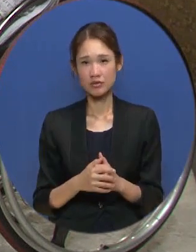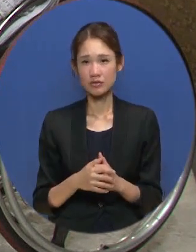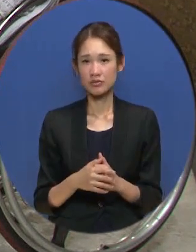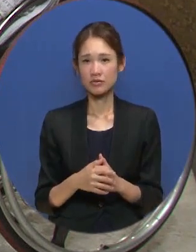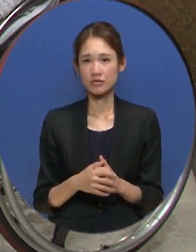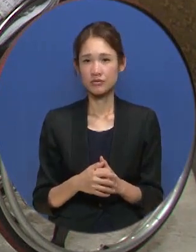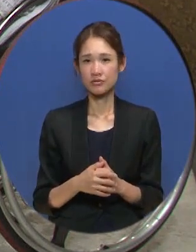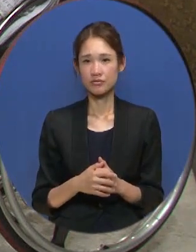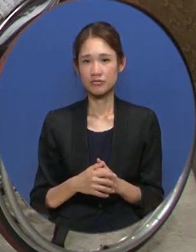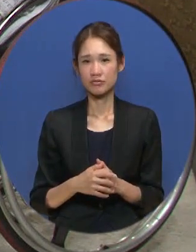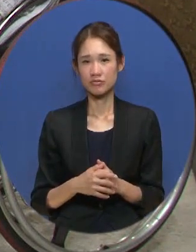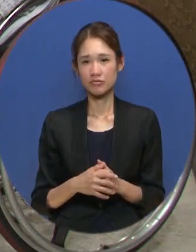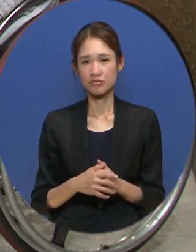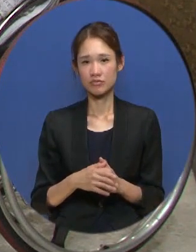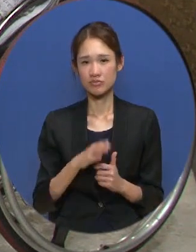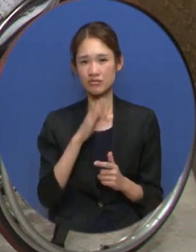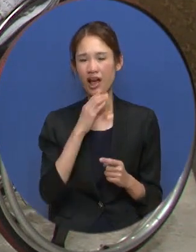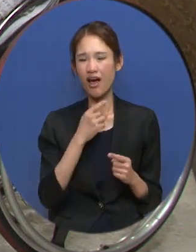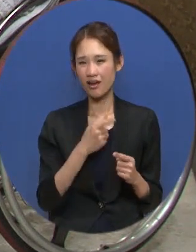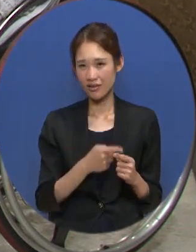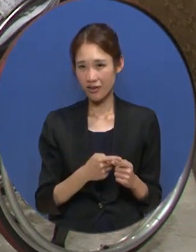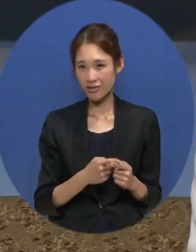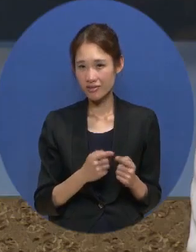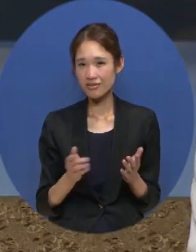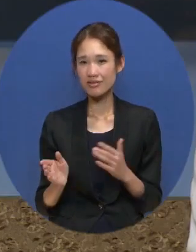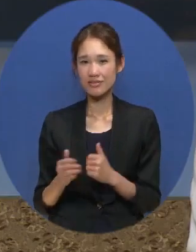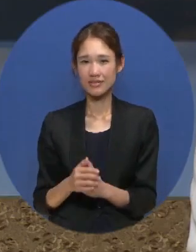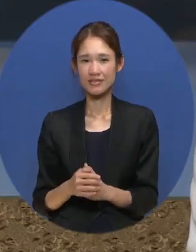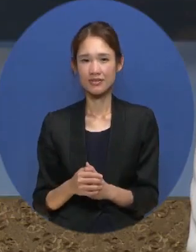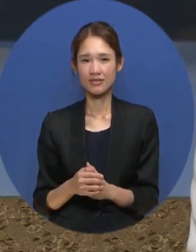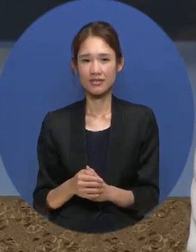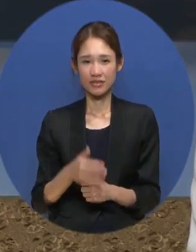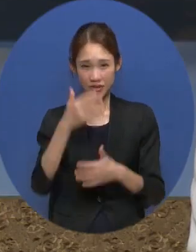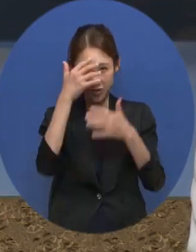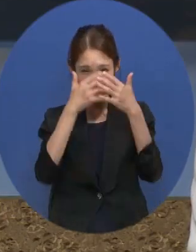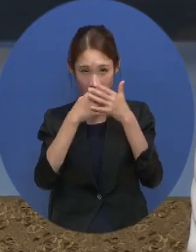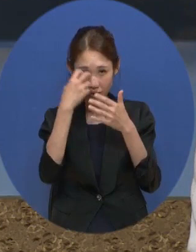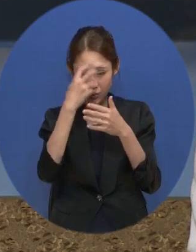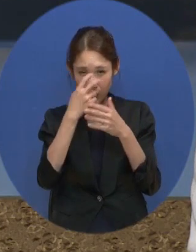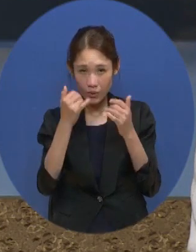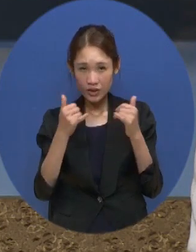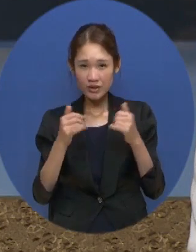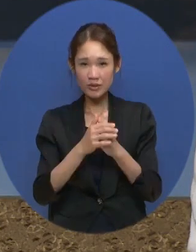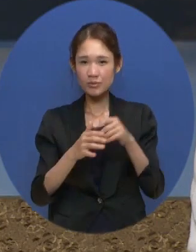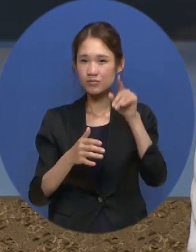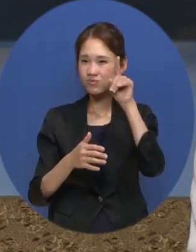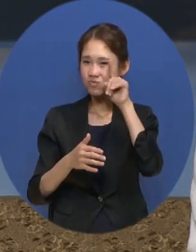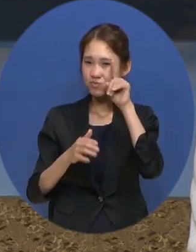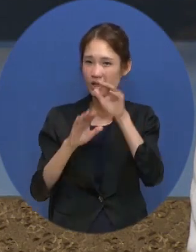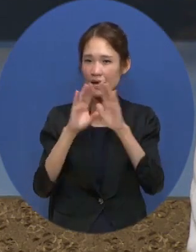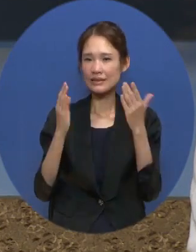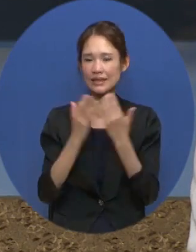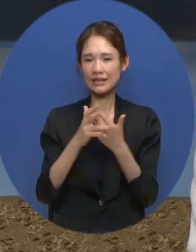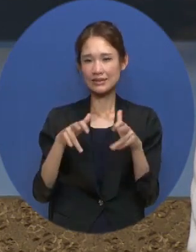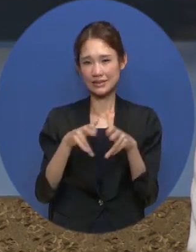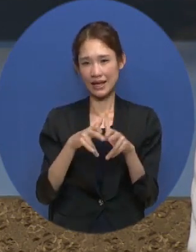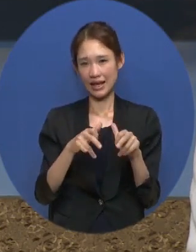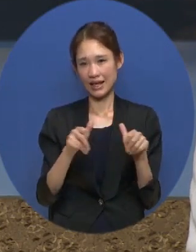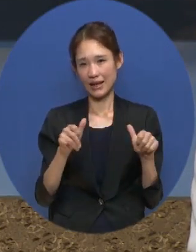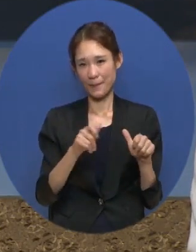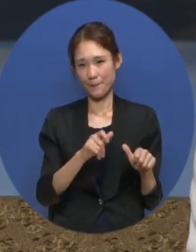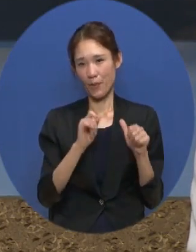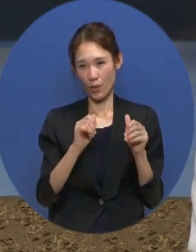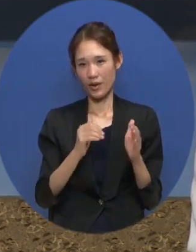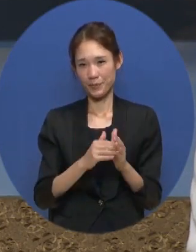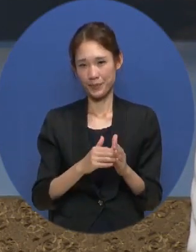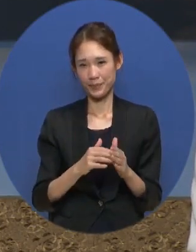생각이신가요? 그건 당연하고요. 저희는 네. 일단 모니터링 요원은 저희는 일단 100% 다 장애인을 뽑고